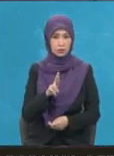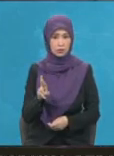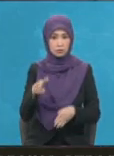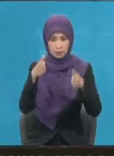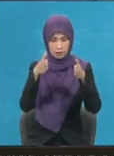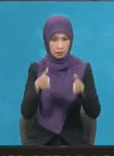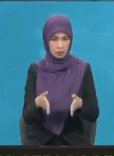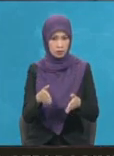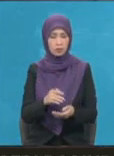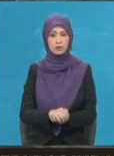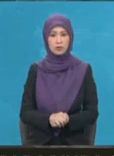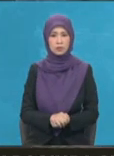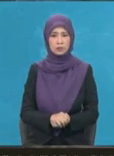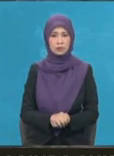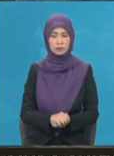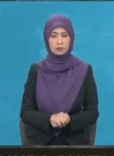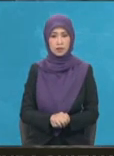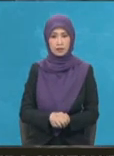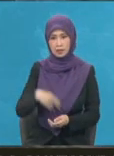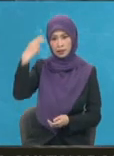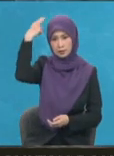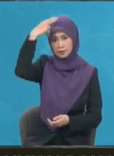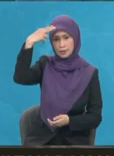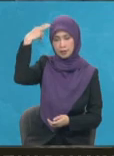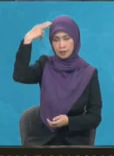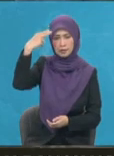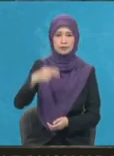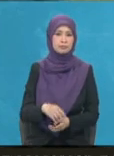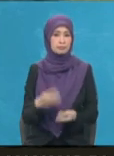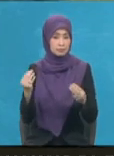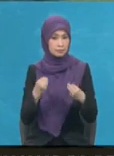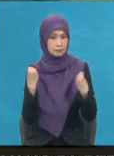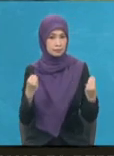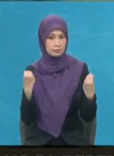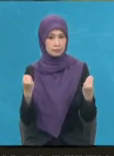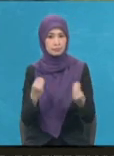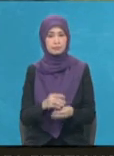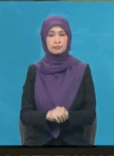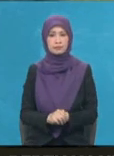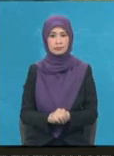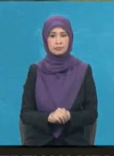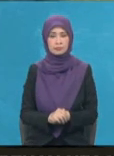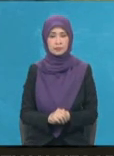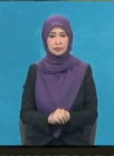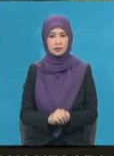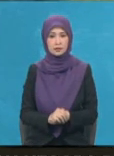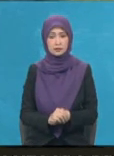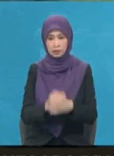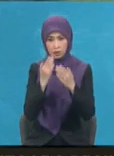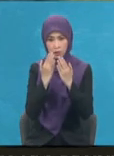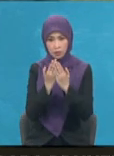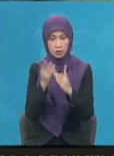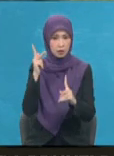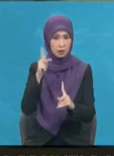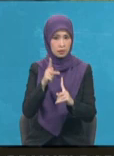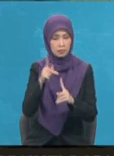menunaikan ibadah haji tahun ini majelis bertujuan untuk menyuratkan hubungan silaturahim serta memohon kehadirat Allah Subhanahu Wa